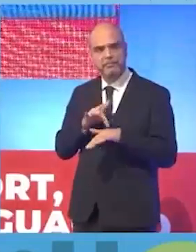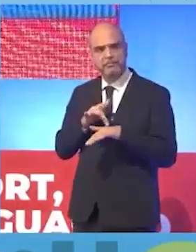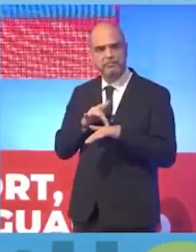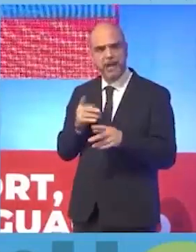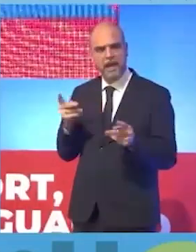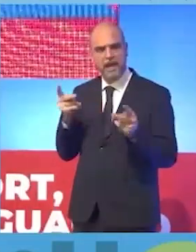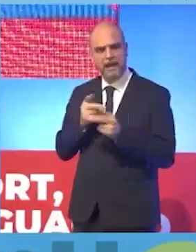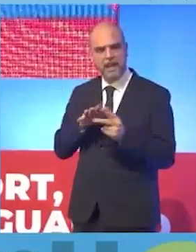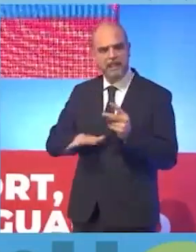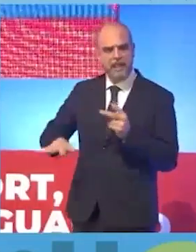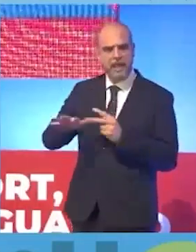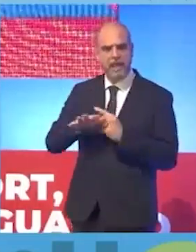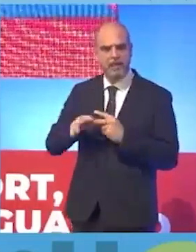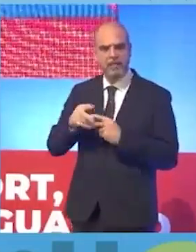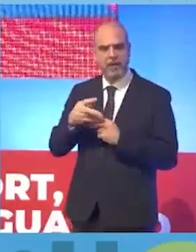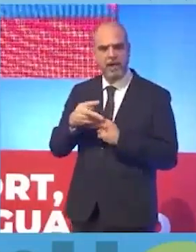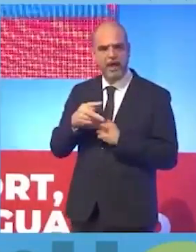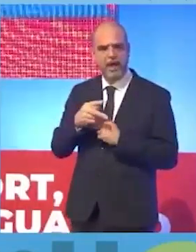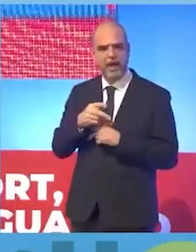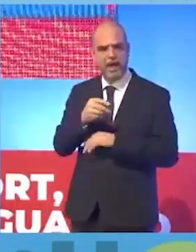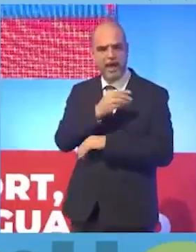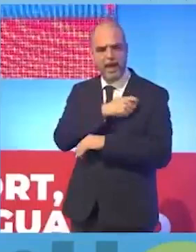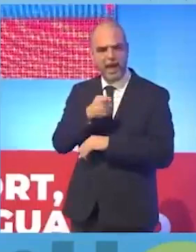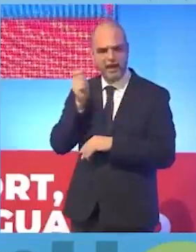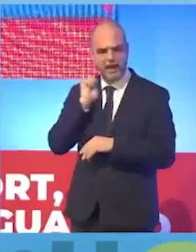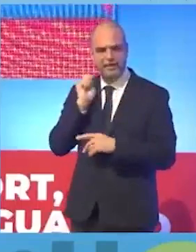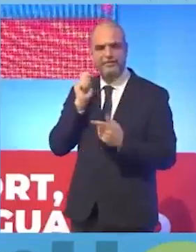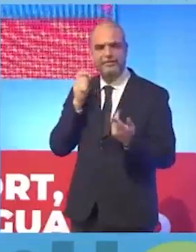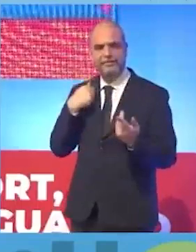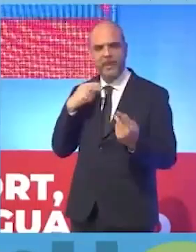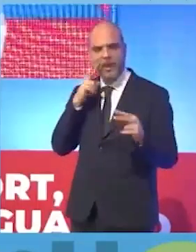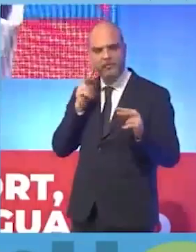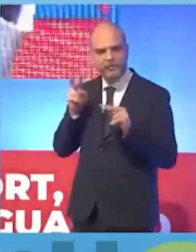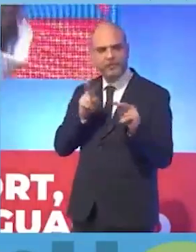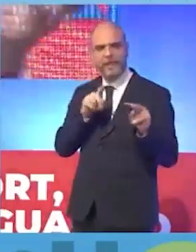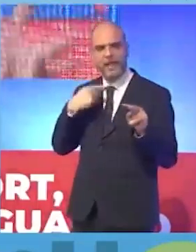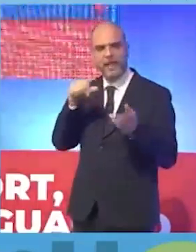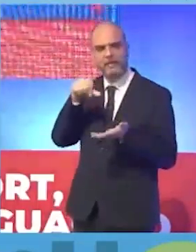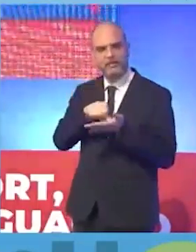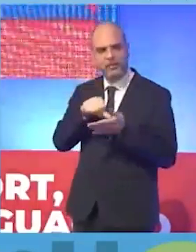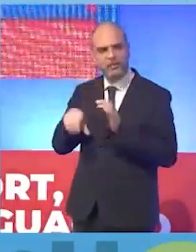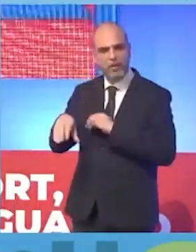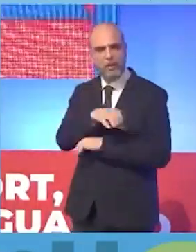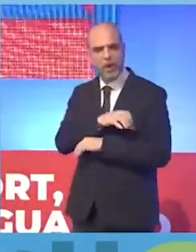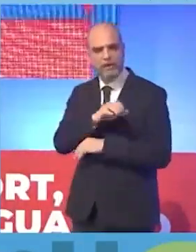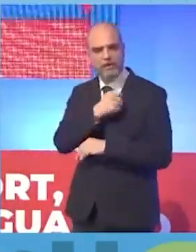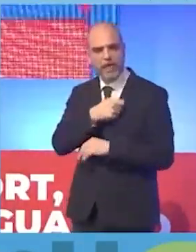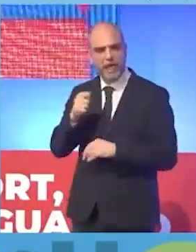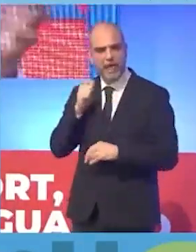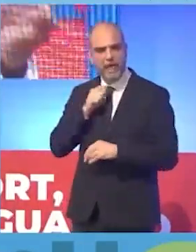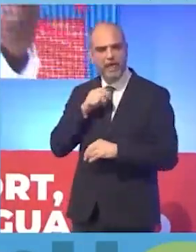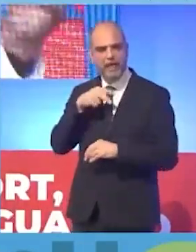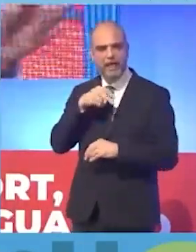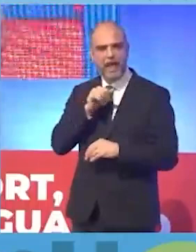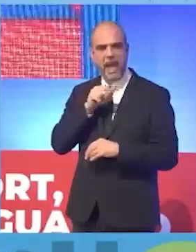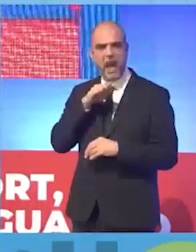realtà lì in Kenya, e ho anche visitato il cosiddetto centro protesi di